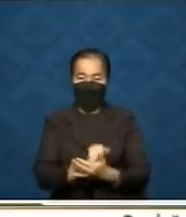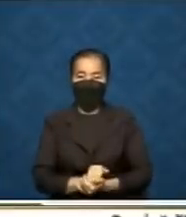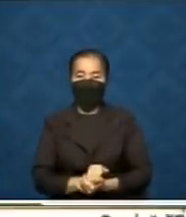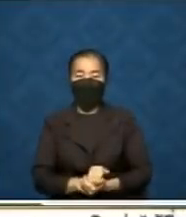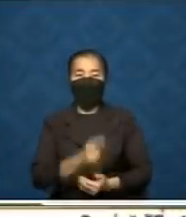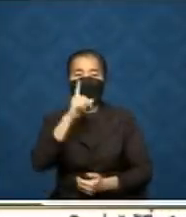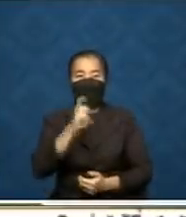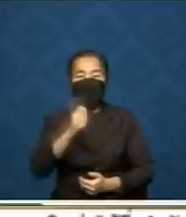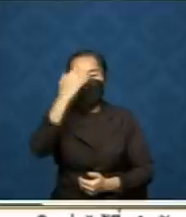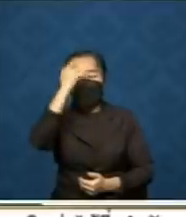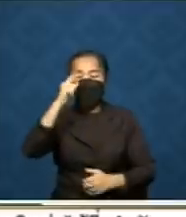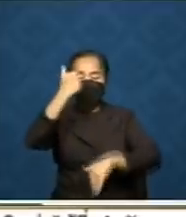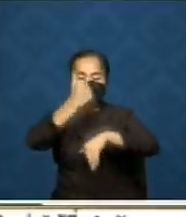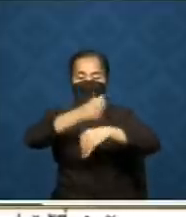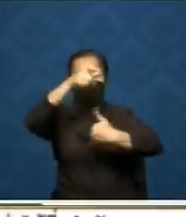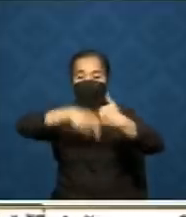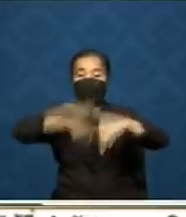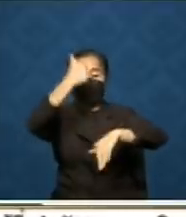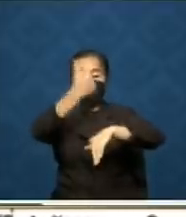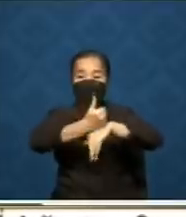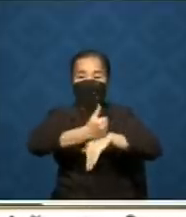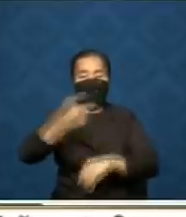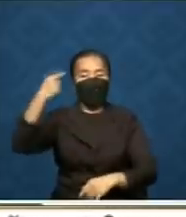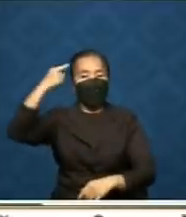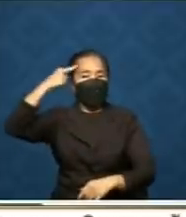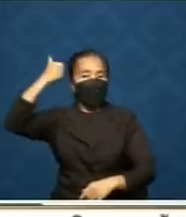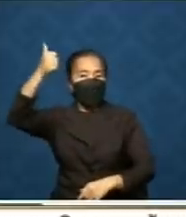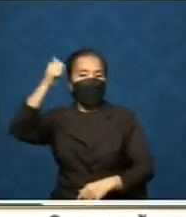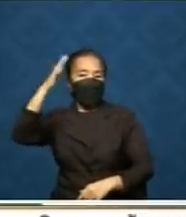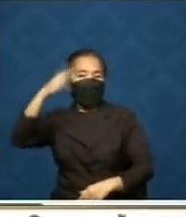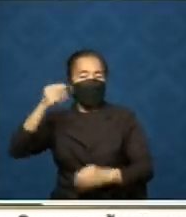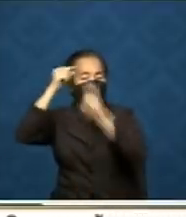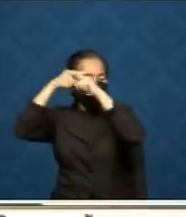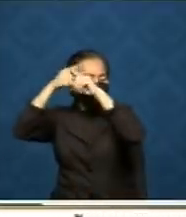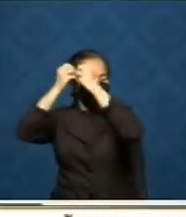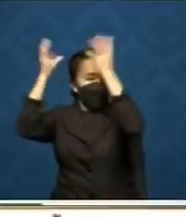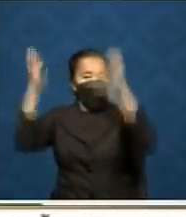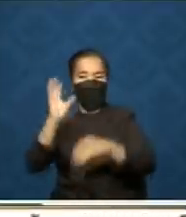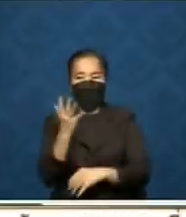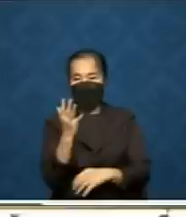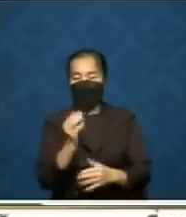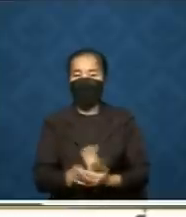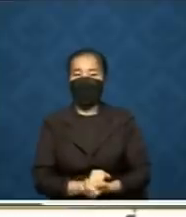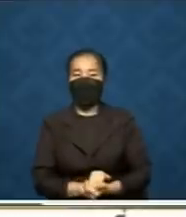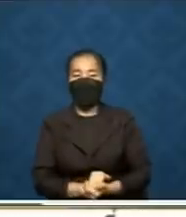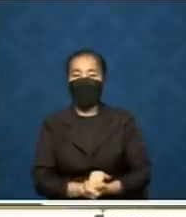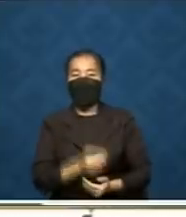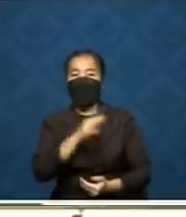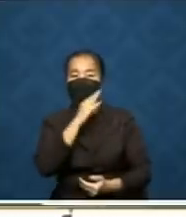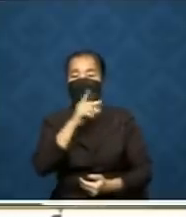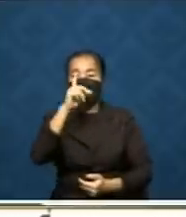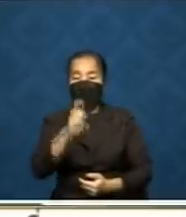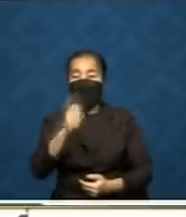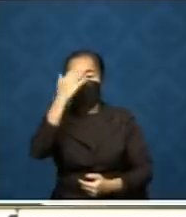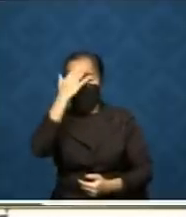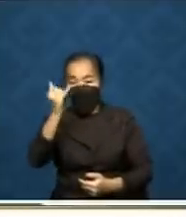โอ๊ยตายเพราะผู้นำไร้ภูมิปัญญาไร้วิสัยทัศน์อานิถ้าเป็นตายเพราะประชา